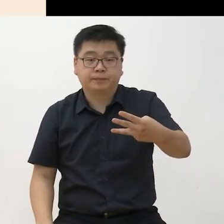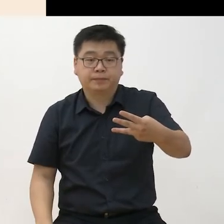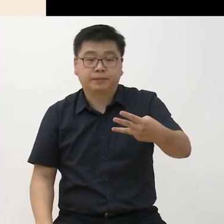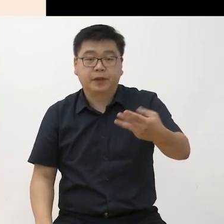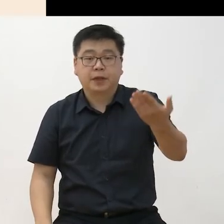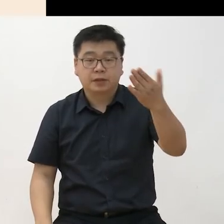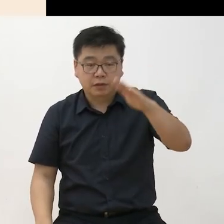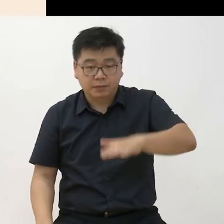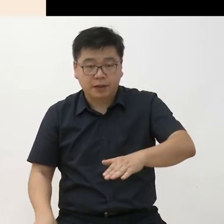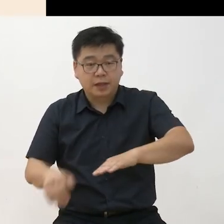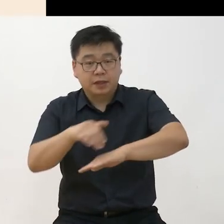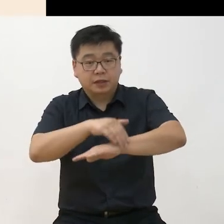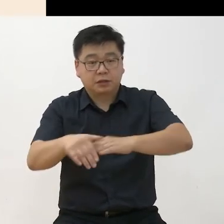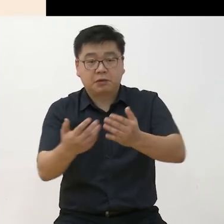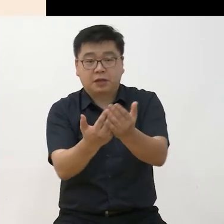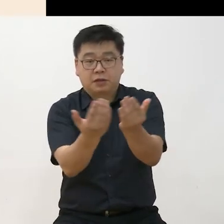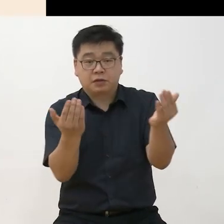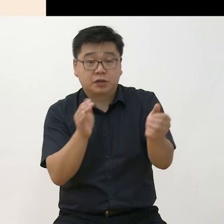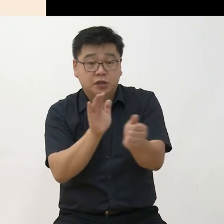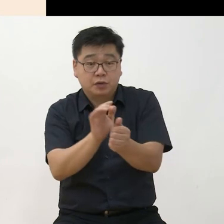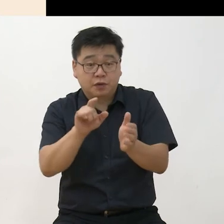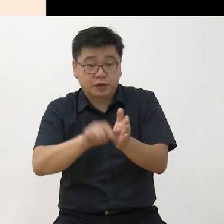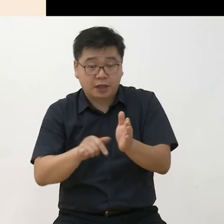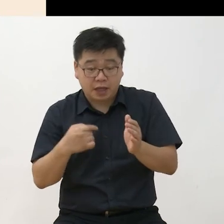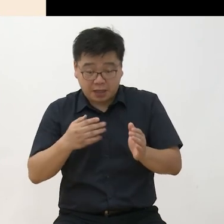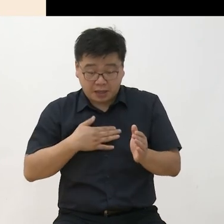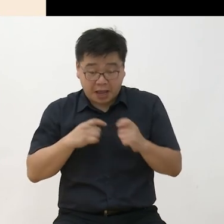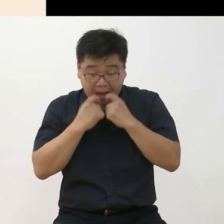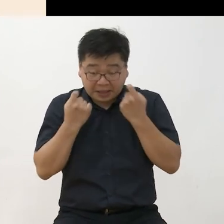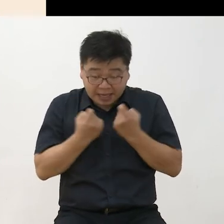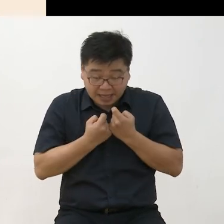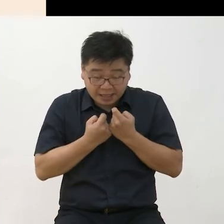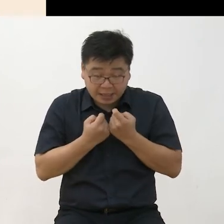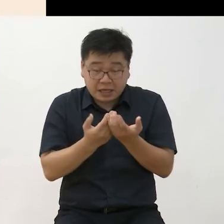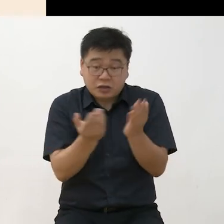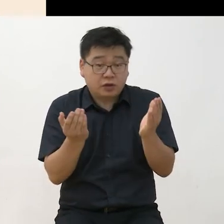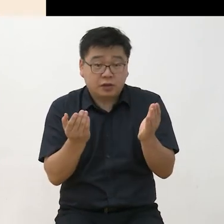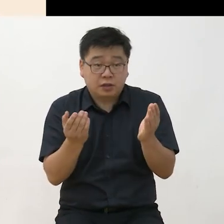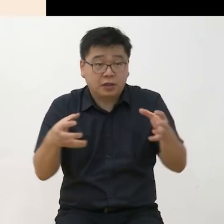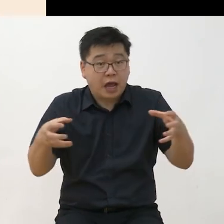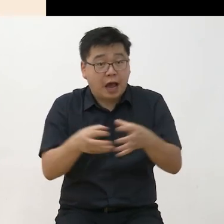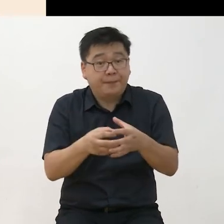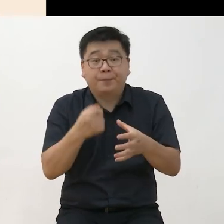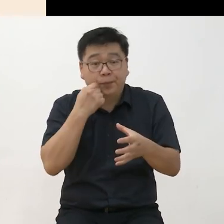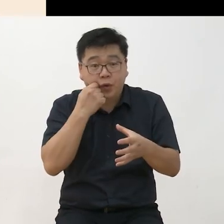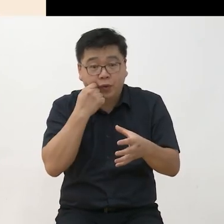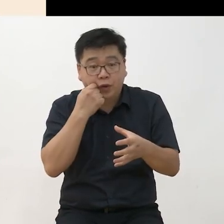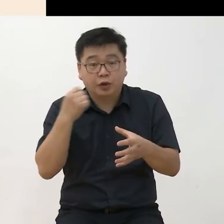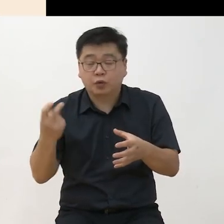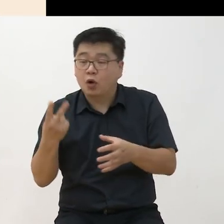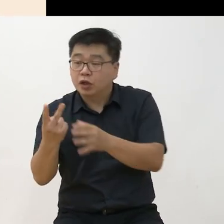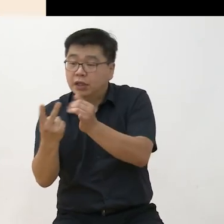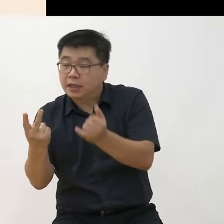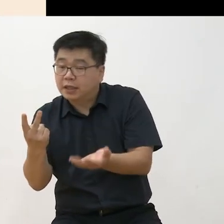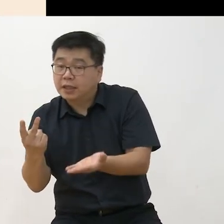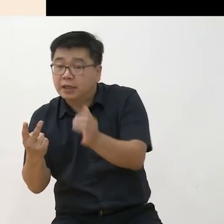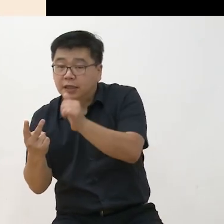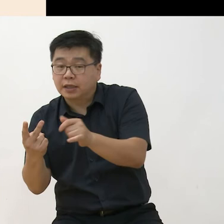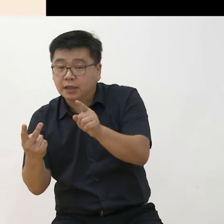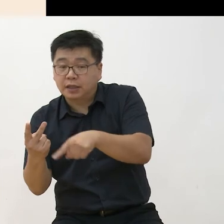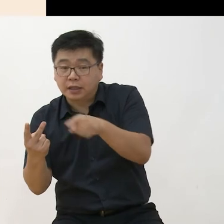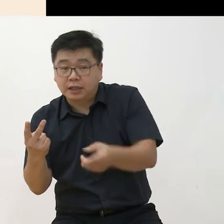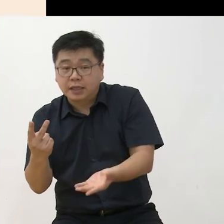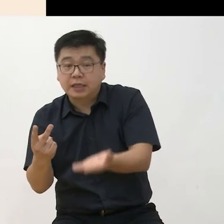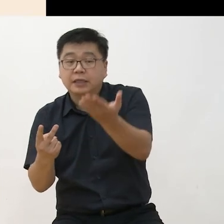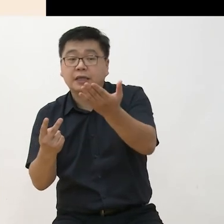다만 이제 기획 전시 지원에서 이제 작가 개인전은 제외됩니다. 그 신청자 포함해서 2인 이상의 기획 전시